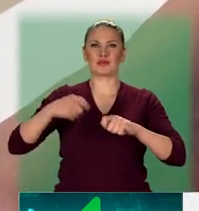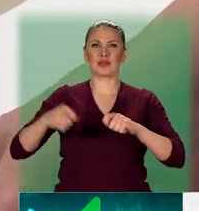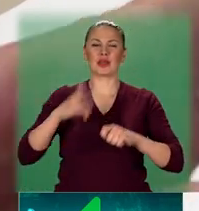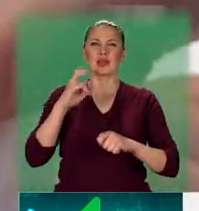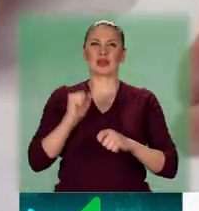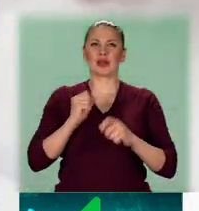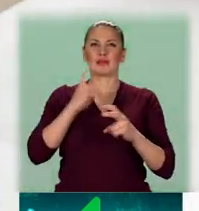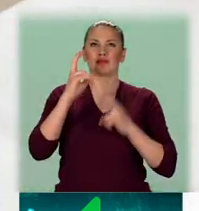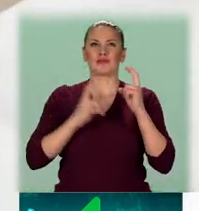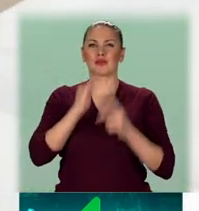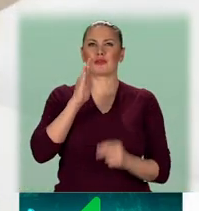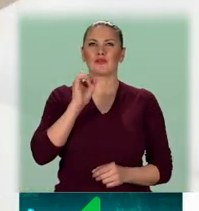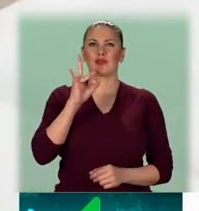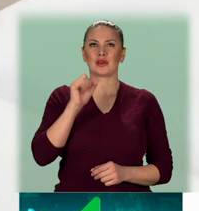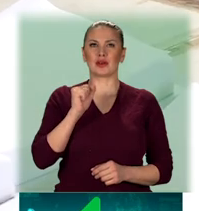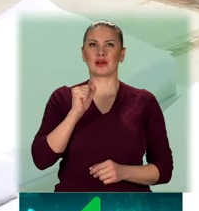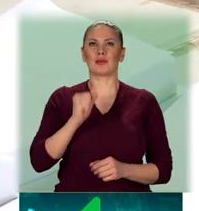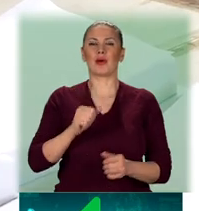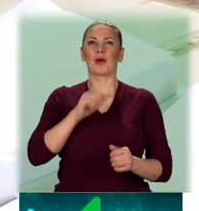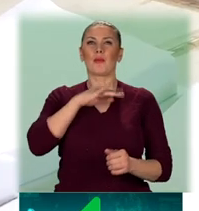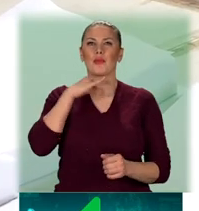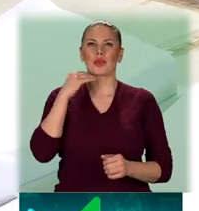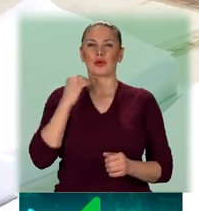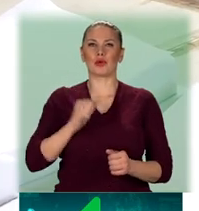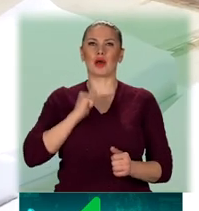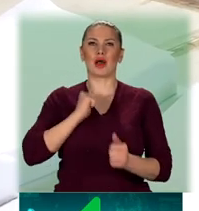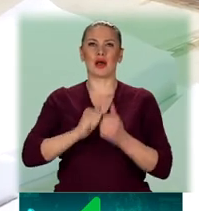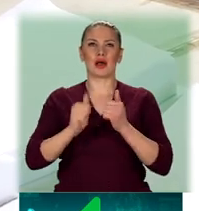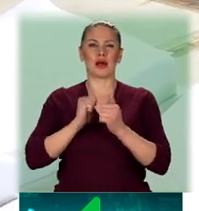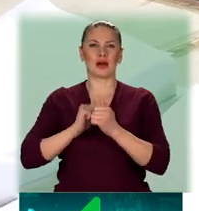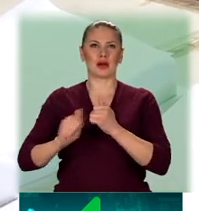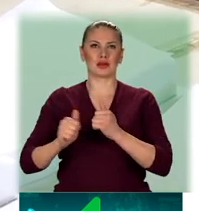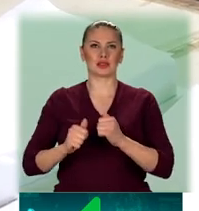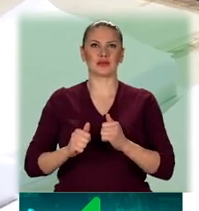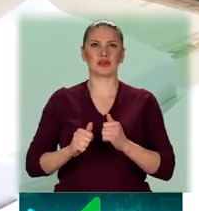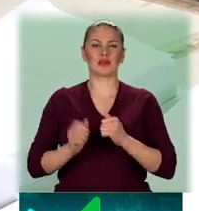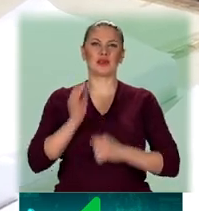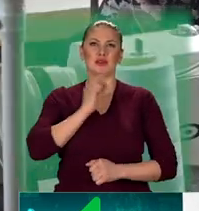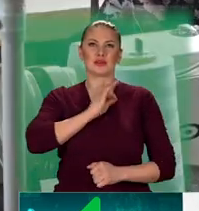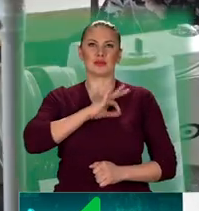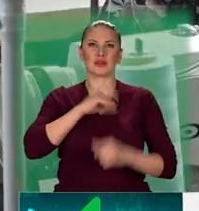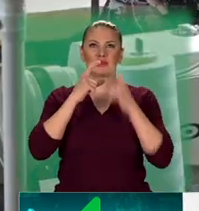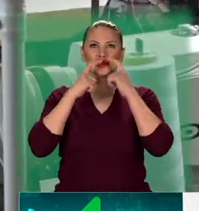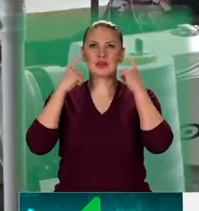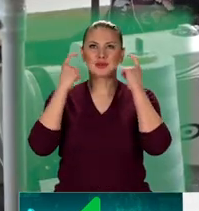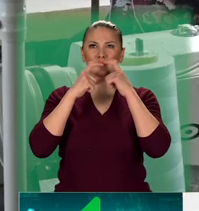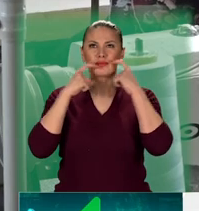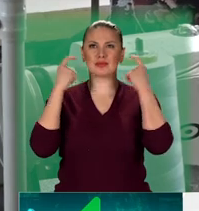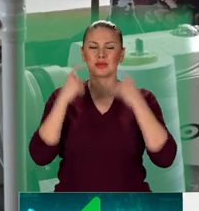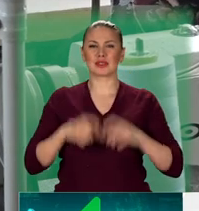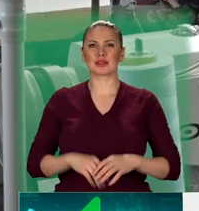только оптовые партии, чтобы в первую очередь обеспечить изделиями предприятия с непрерывным циклом работы.